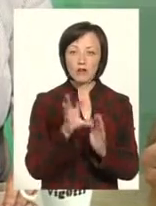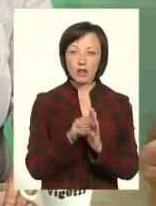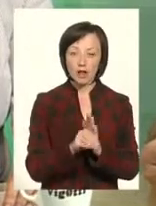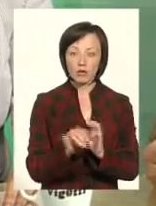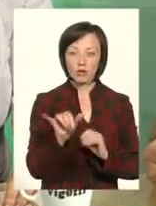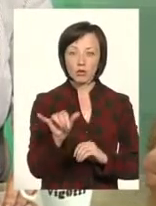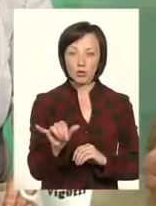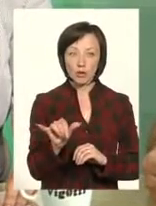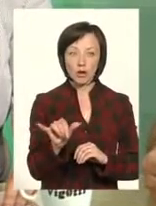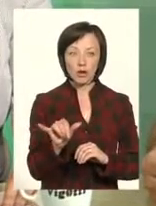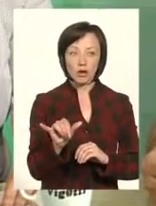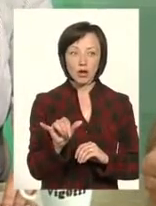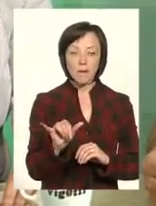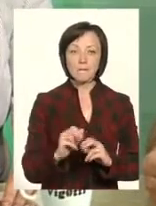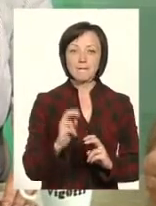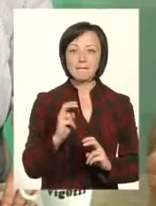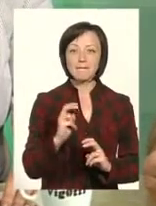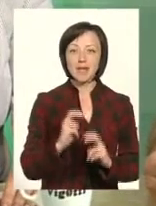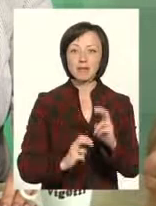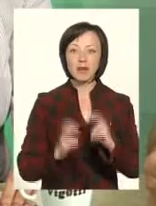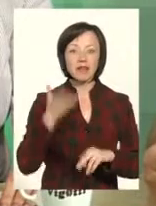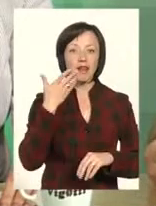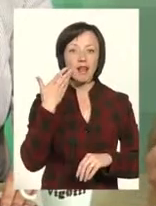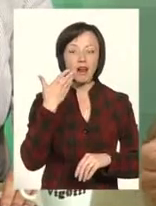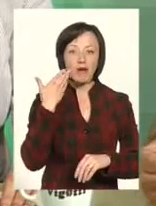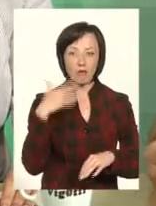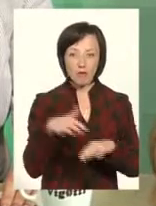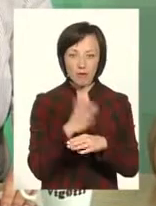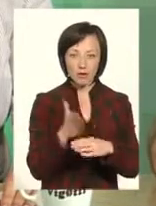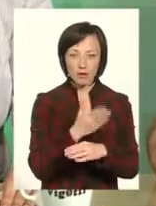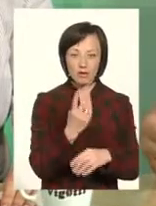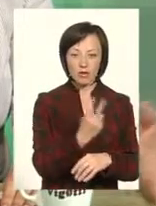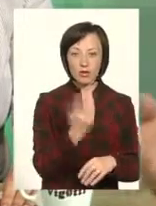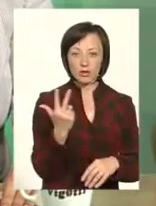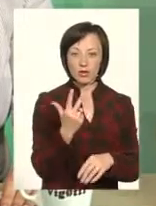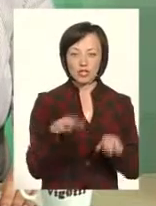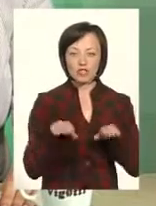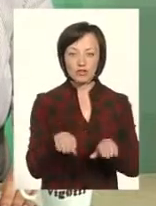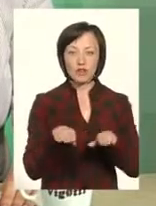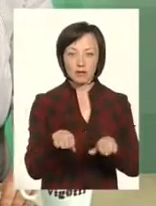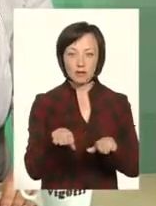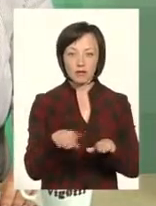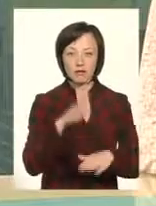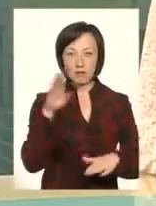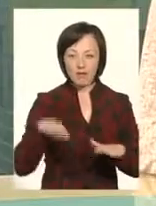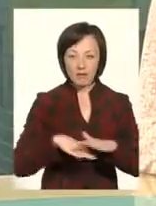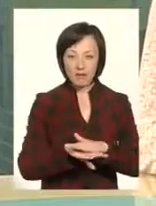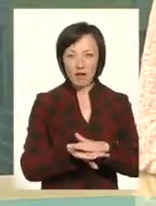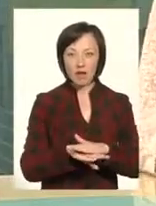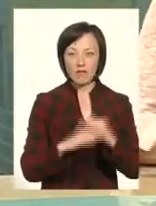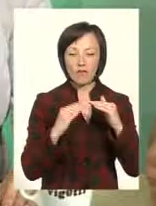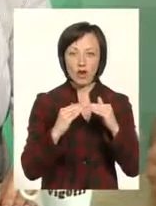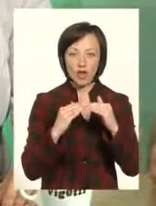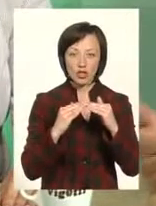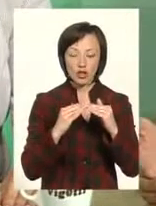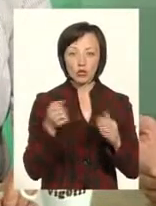в підприємства легкої промисловості. Починаючи з 2-3 швейних машинок десь там в підвалі, в гаражі,